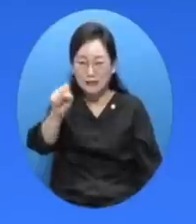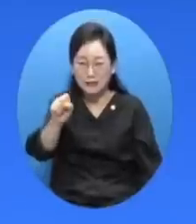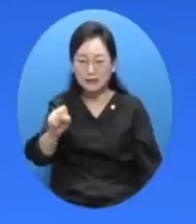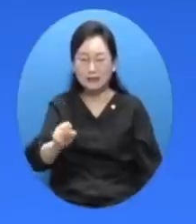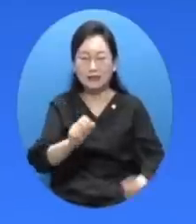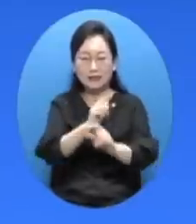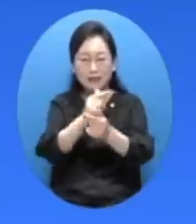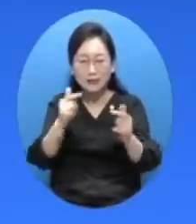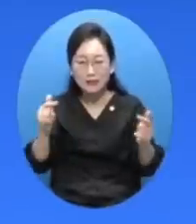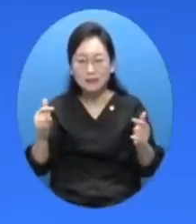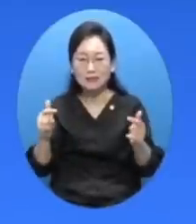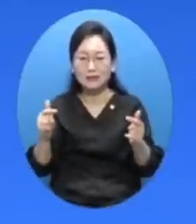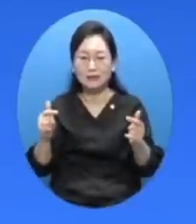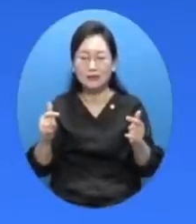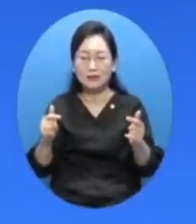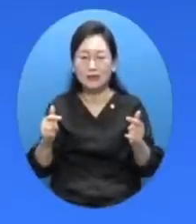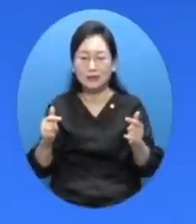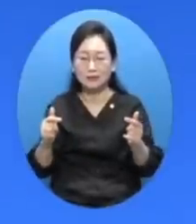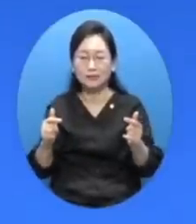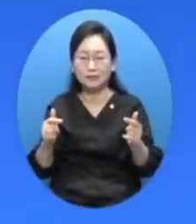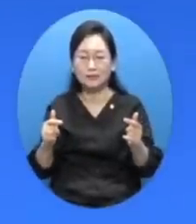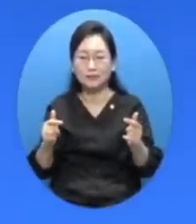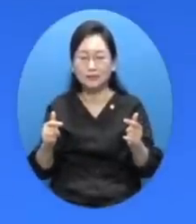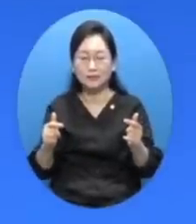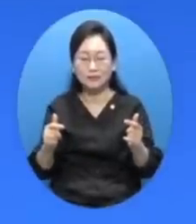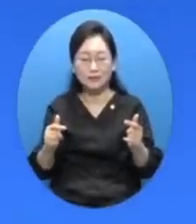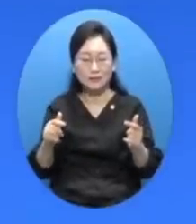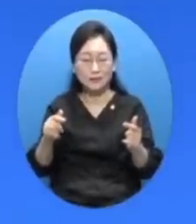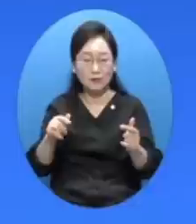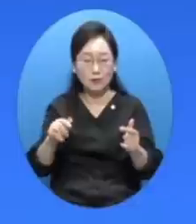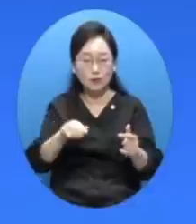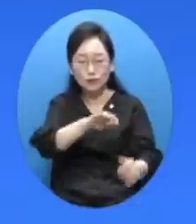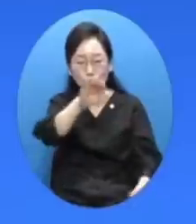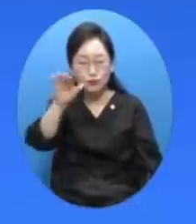가지 우리가 들리는